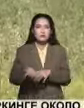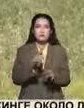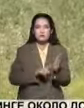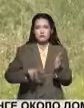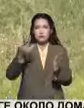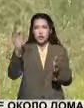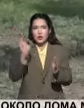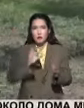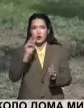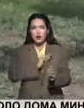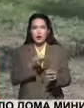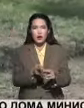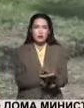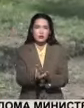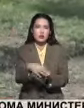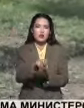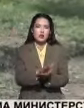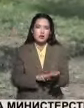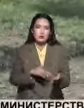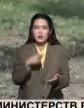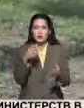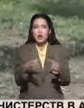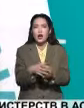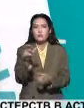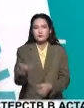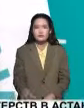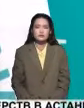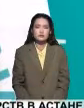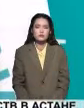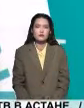73%, и работа в этом направлении продолжается, отметили партийцы.